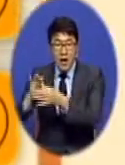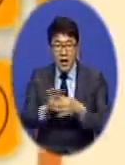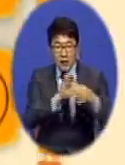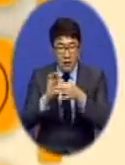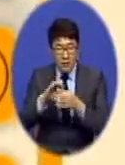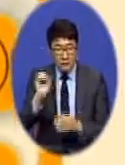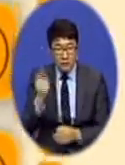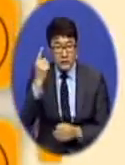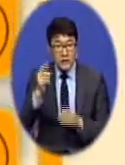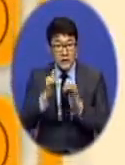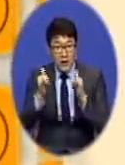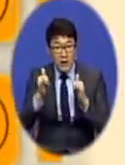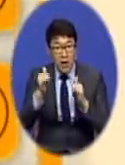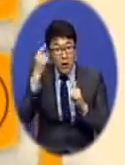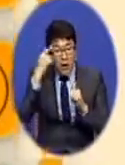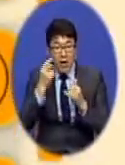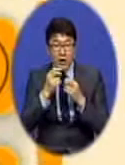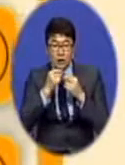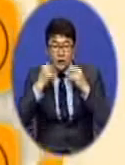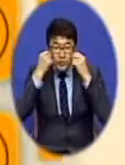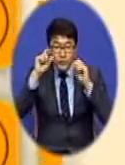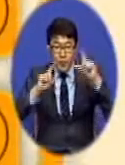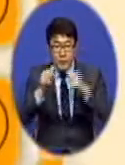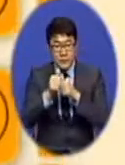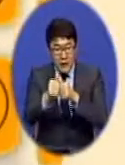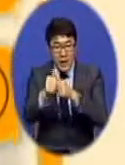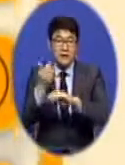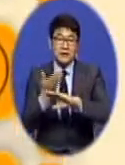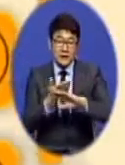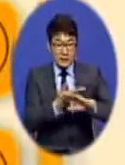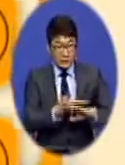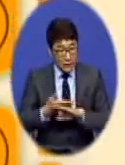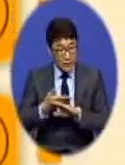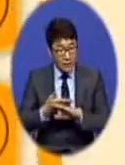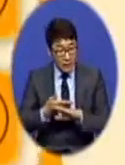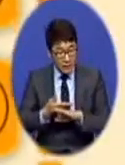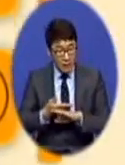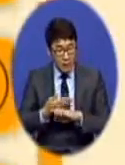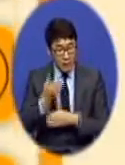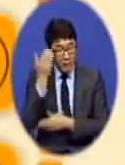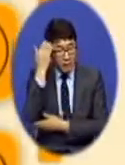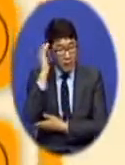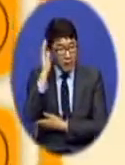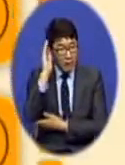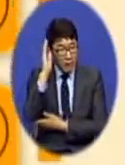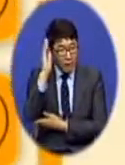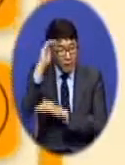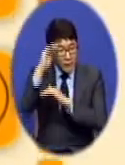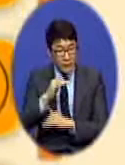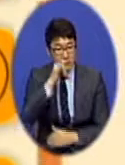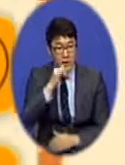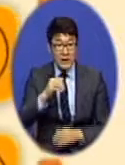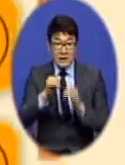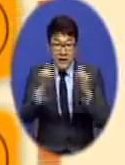이 인간관계도 그 사람의 어떻게 운영하냐에 따라서 다르다. 그런 예, 지론을 펼치다고 합니다. 예. 아, 네.